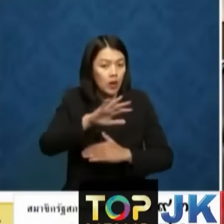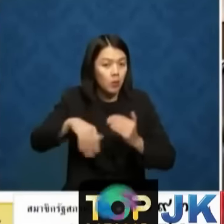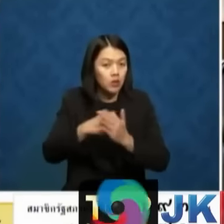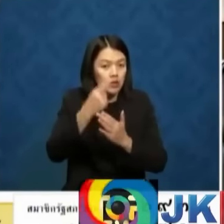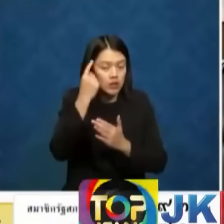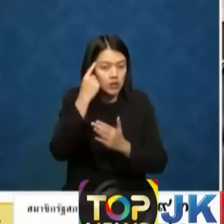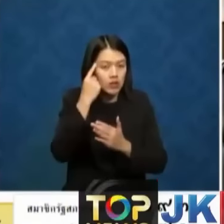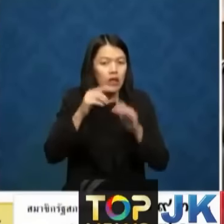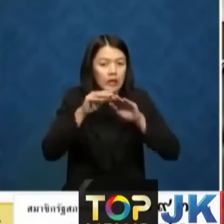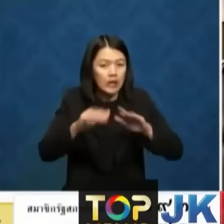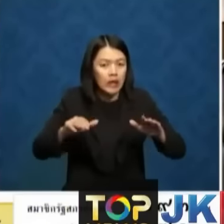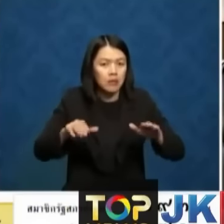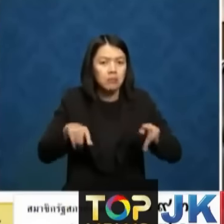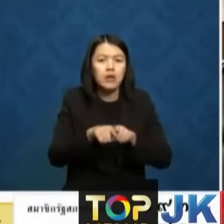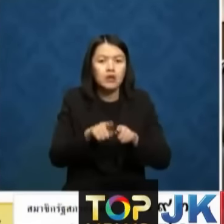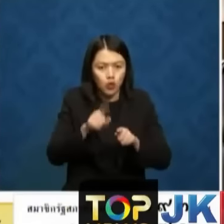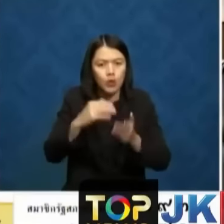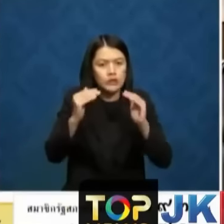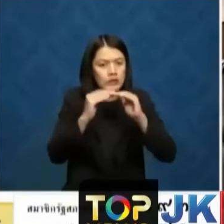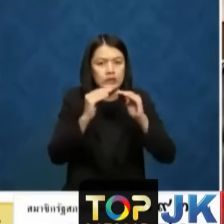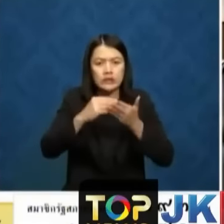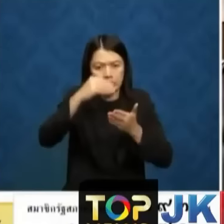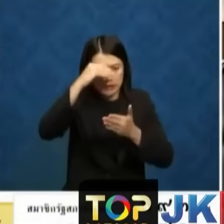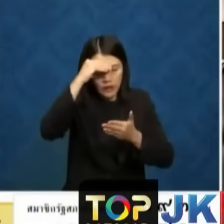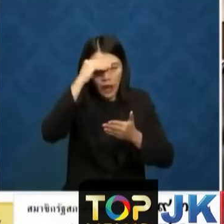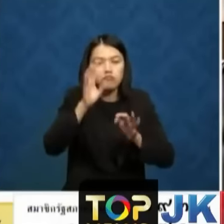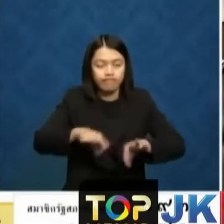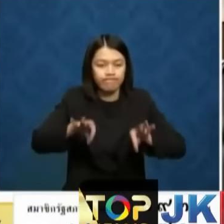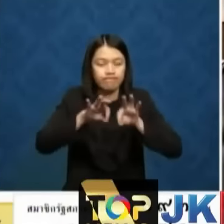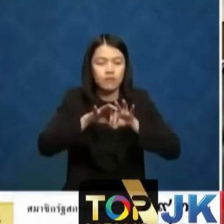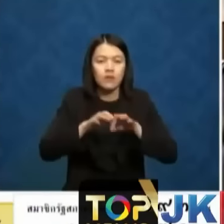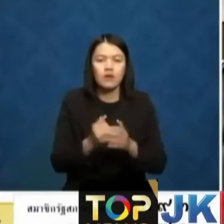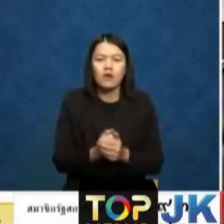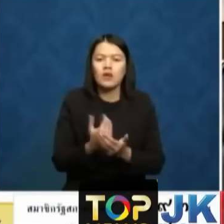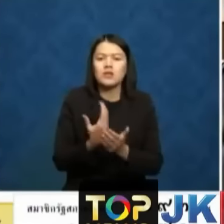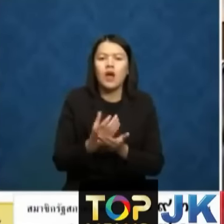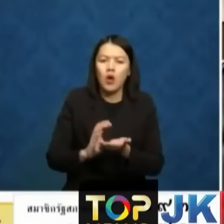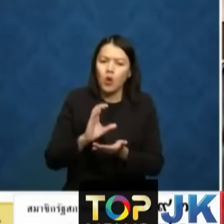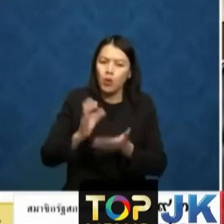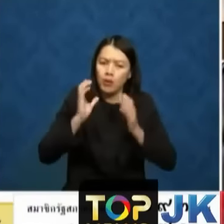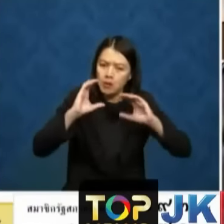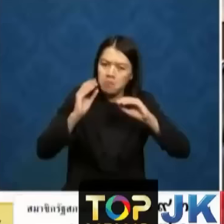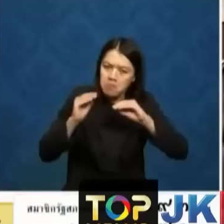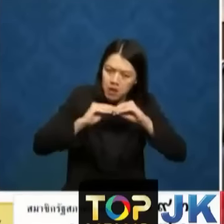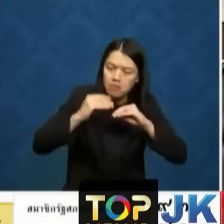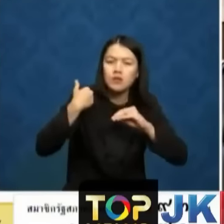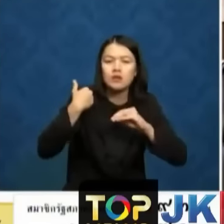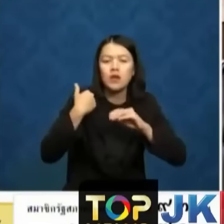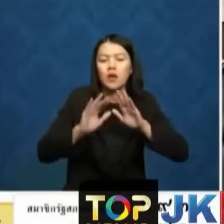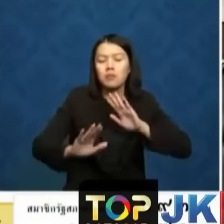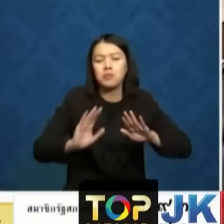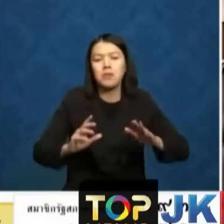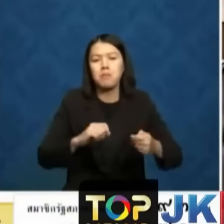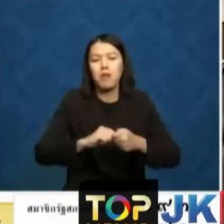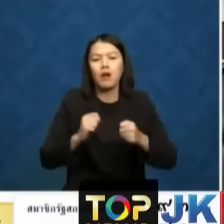าไม่ว่าเด็กคนไหนนะคะก็ควรจะได้รับสิทธิในการเข้ารับการศึกษาแม้จะต้องใช้งบประมาณรัฐเพิ่มบ้างแต่เมื่อเทียบกับปัญหา